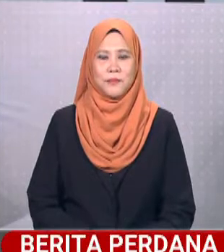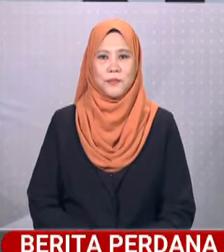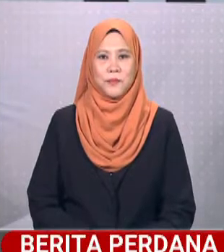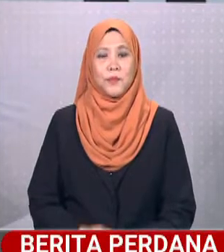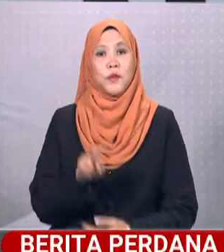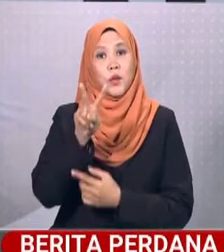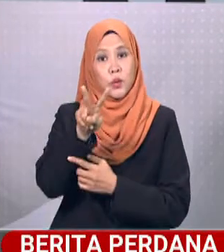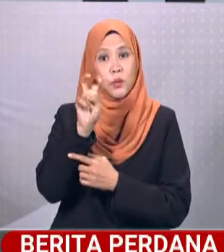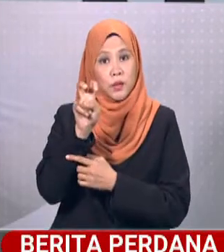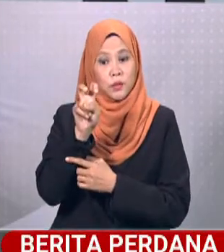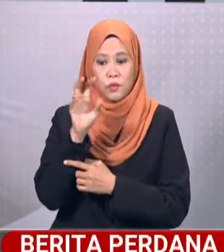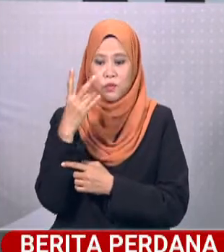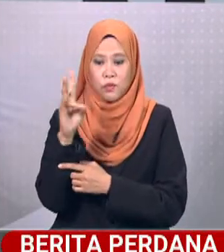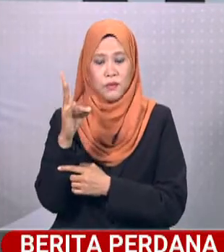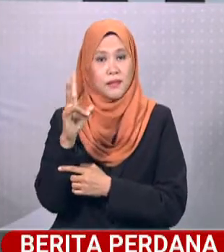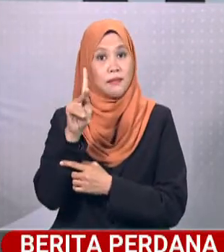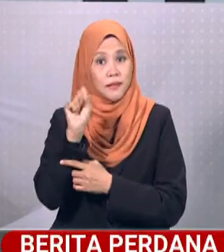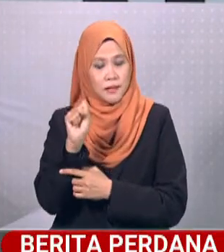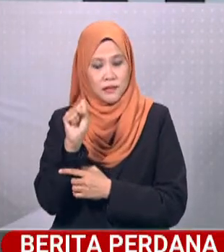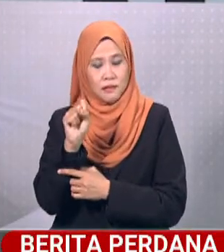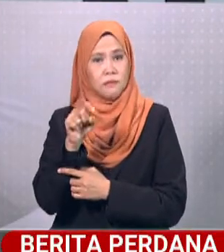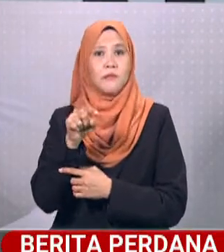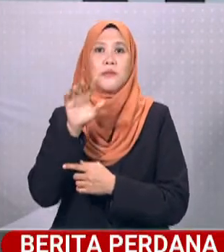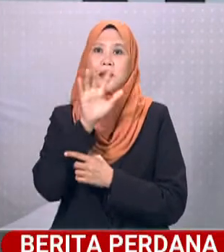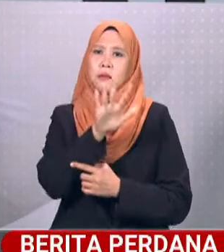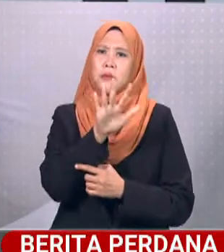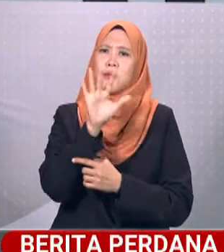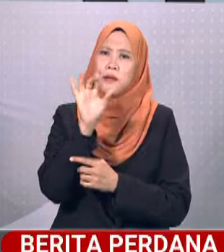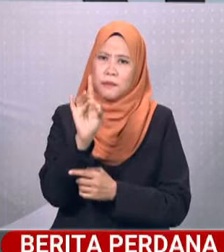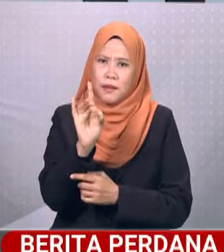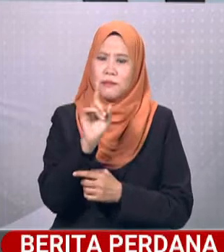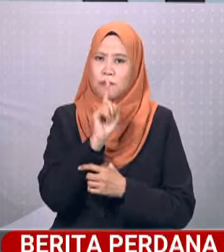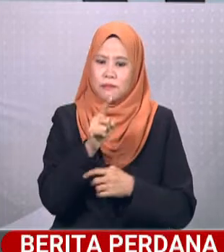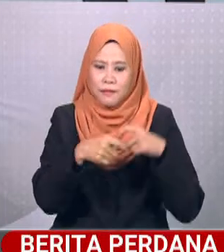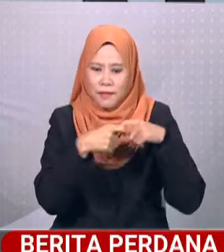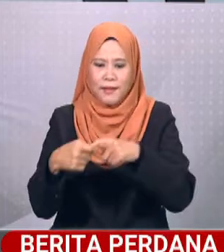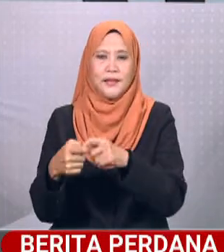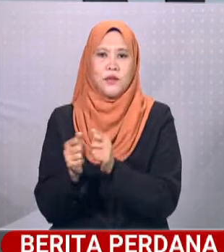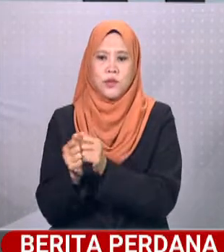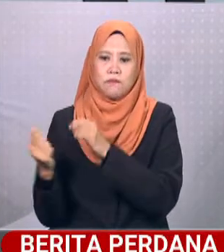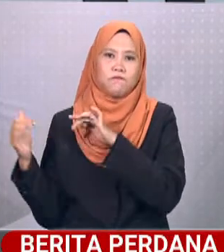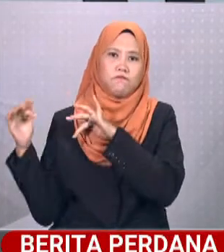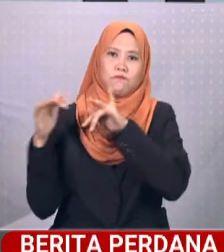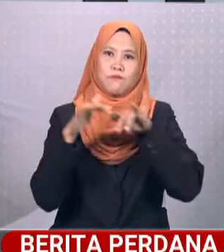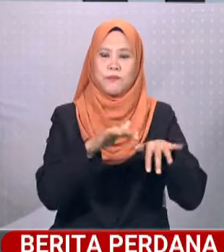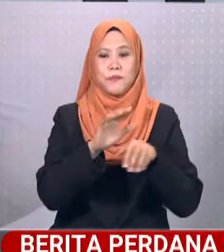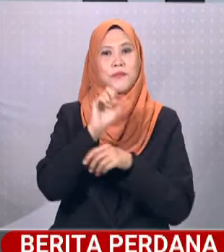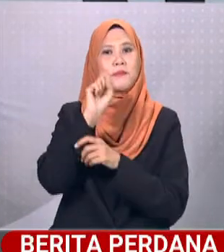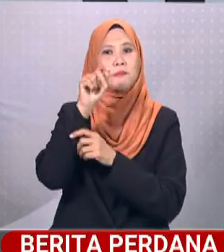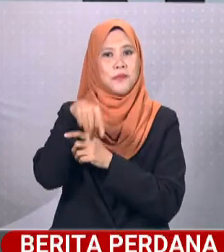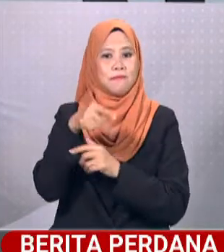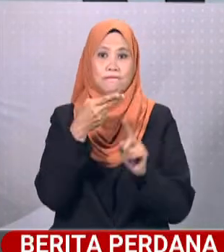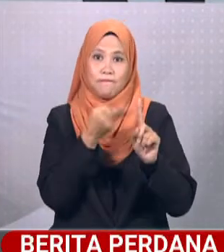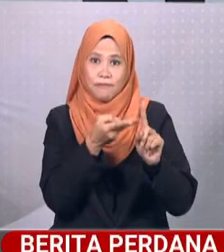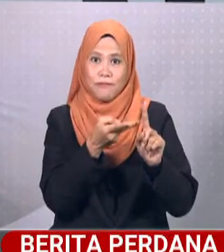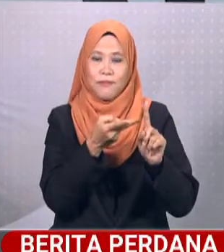Daripada 217 kes ini, 58 adalah berkaitan dengan perhimpunan Sri Petaling.